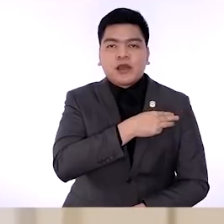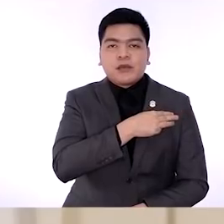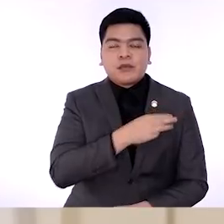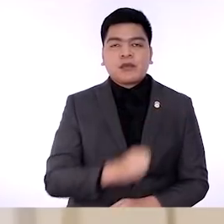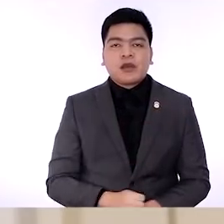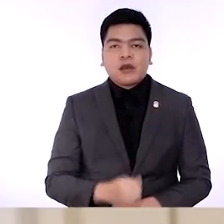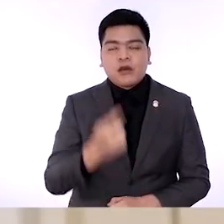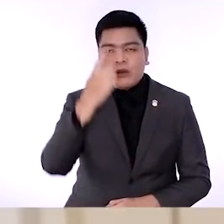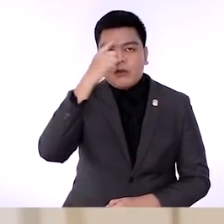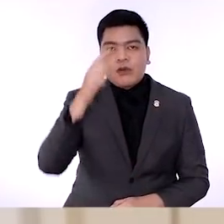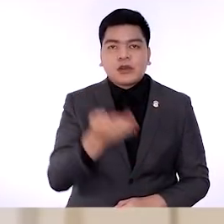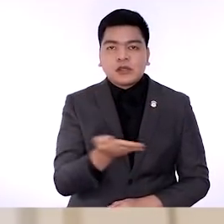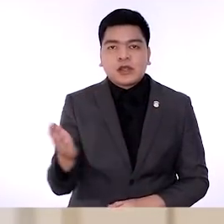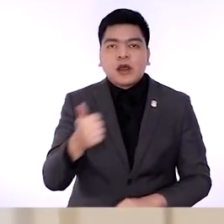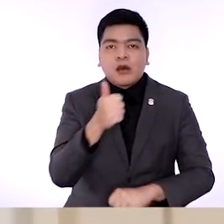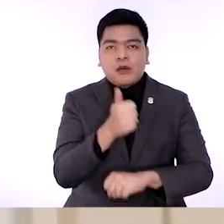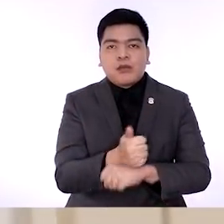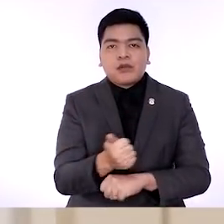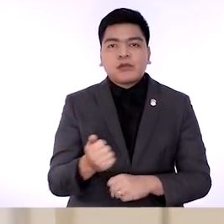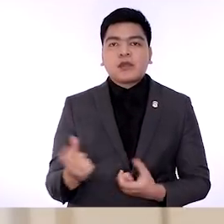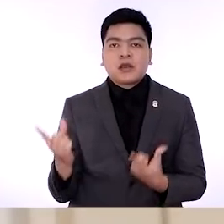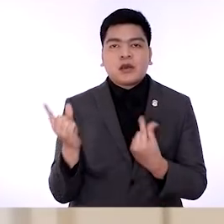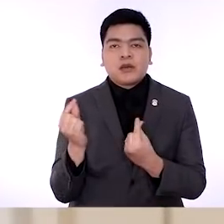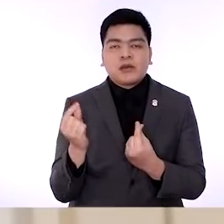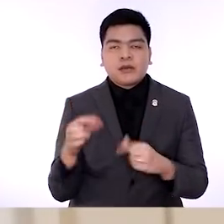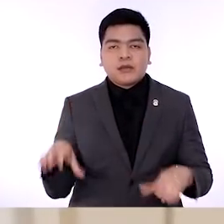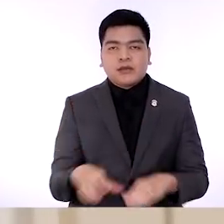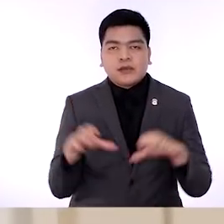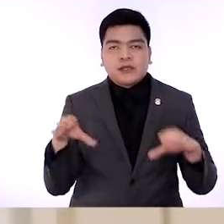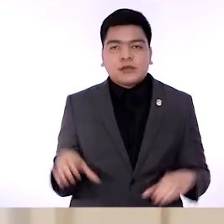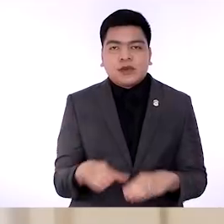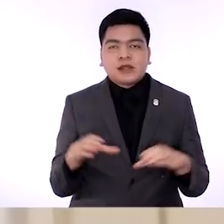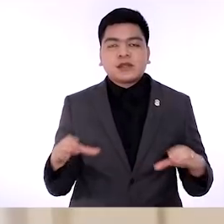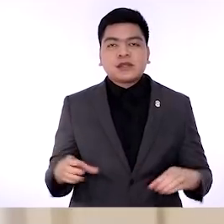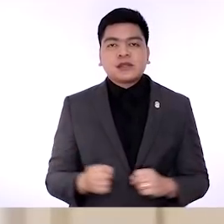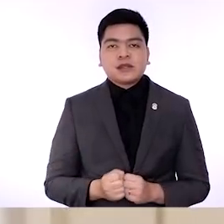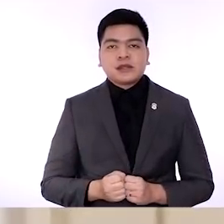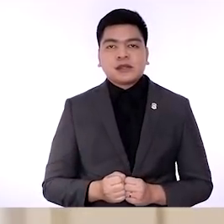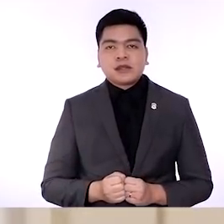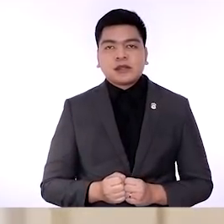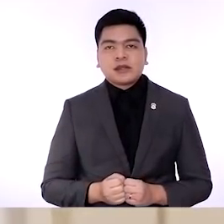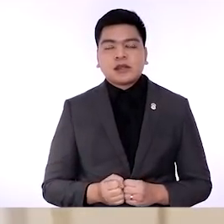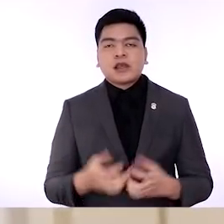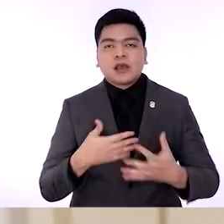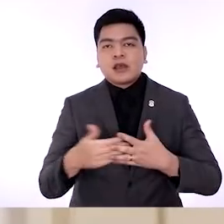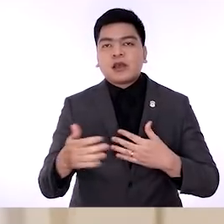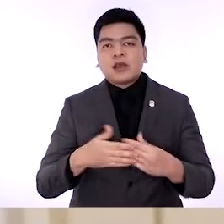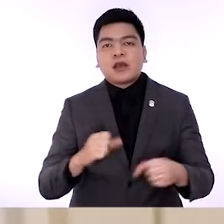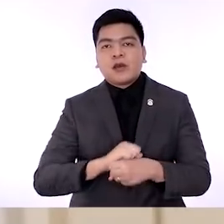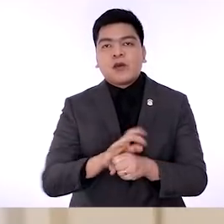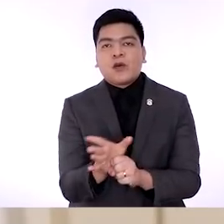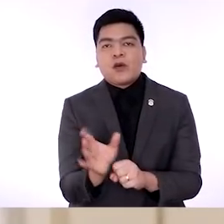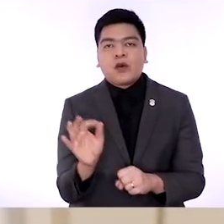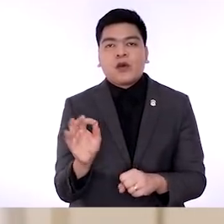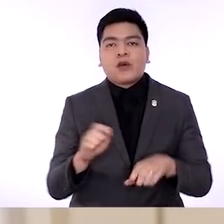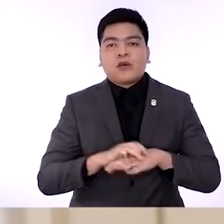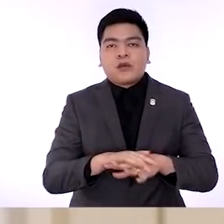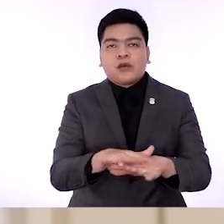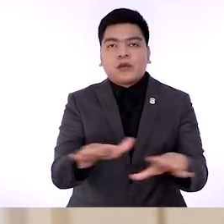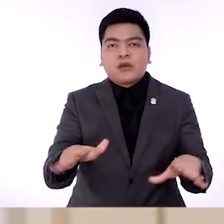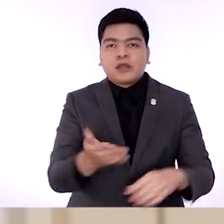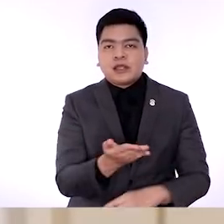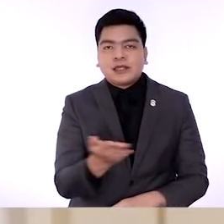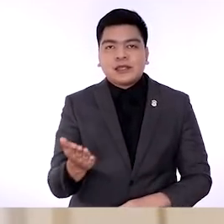sapagkat pinahintulutan po nila kaming makapagsagawa ng ganitong mga aktibidad. Sa gitna po ng pandemya, napalitan po